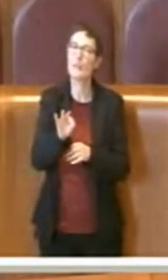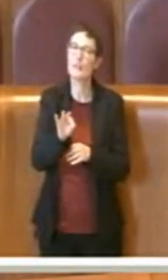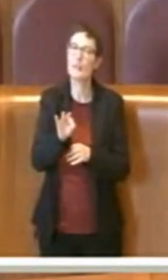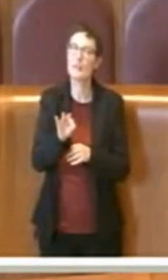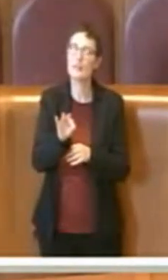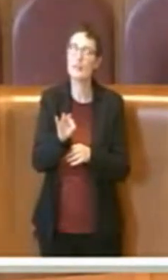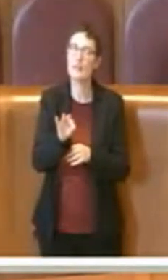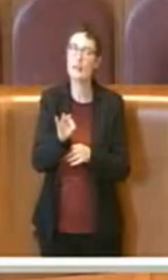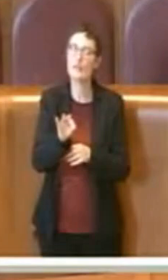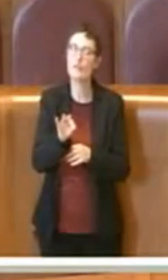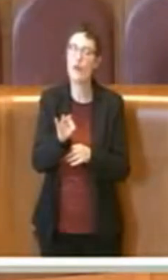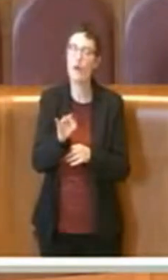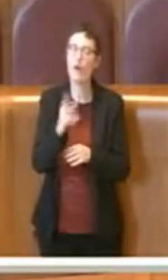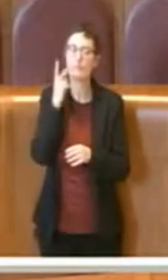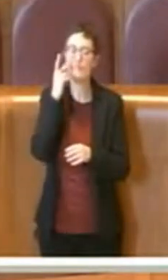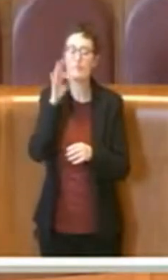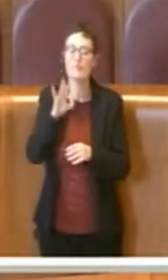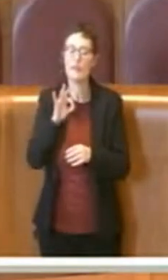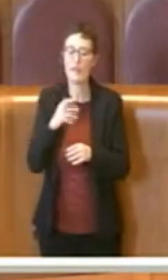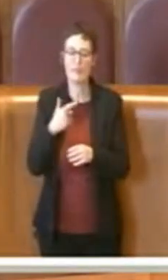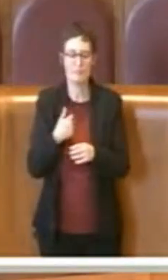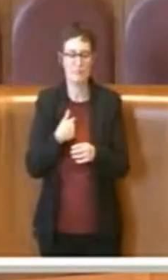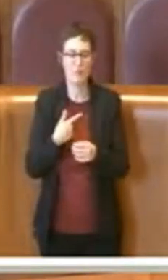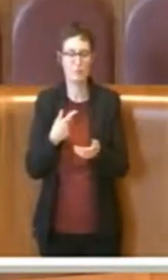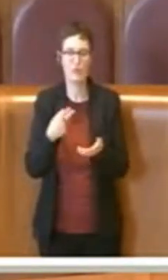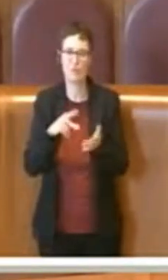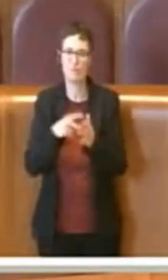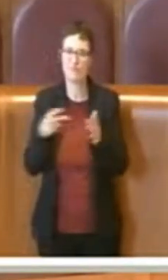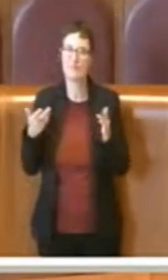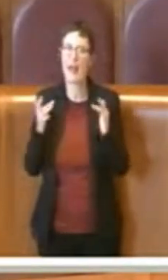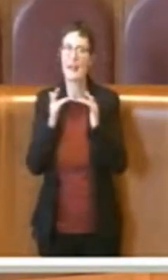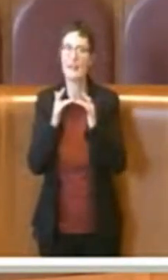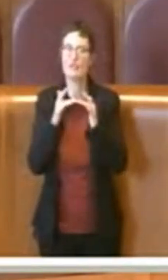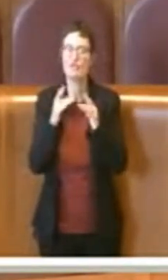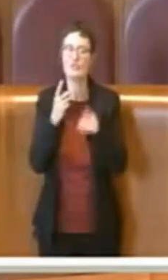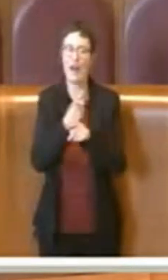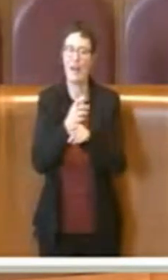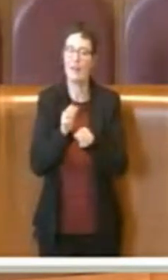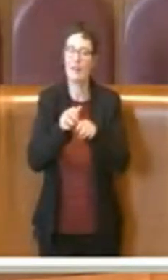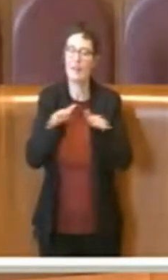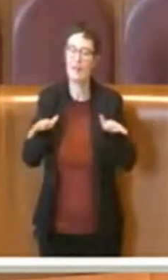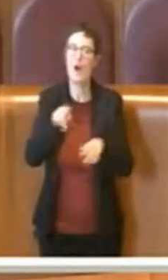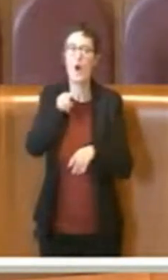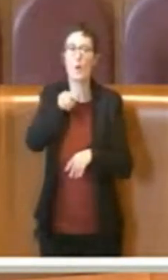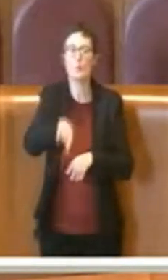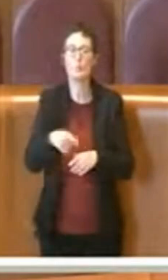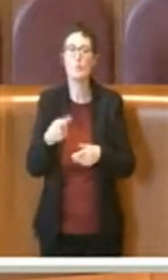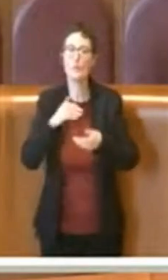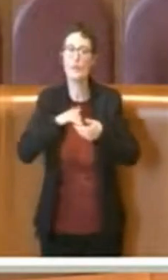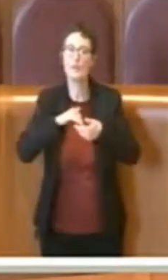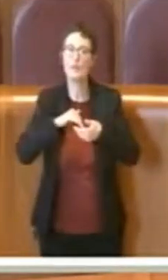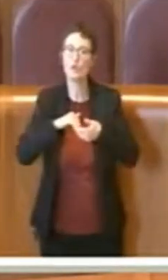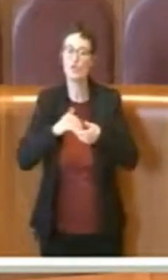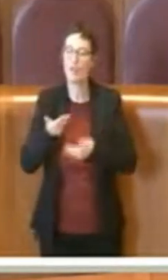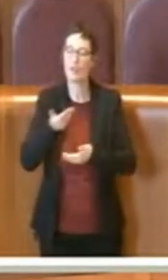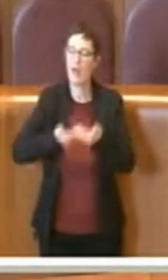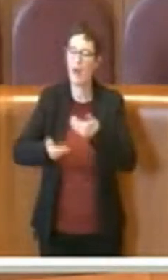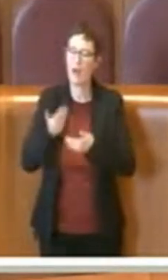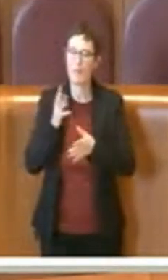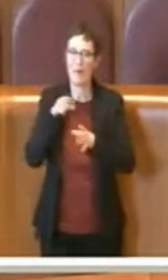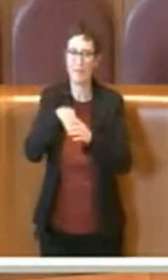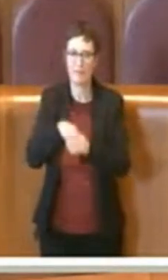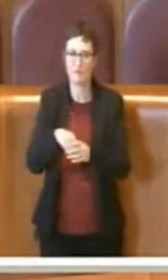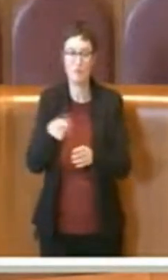della strategia sull'agenda digitale anche alle società partecipate, perché a nostro avviso